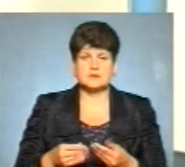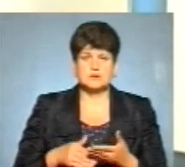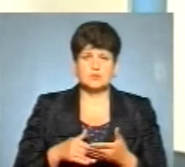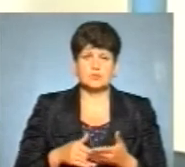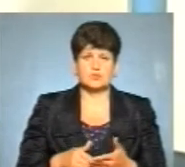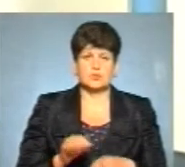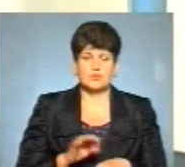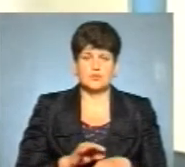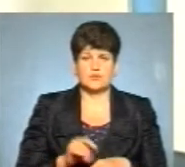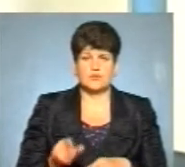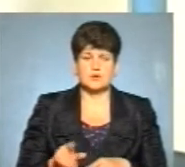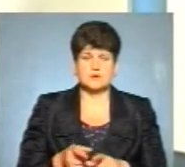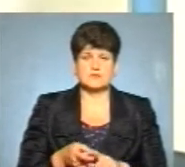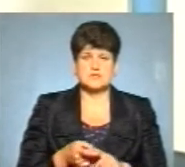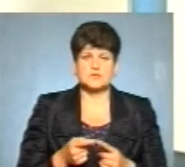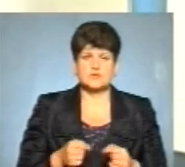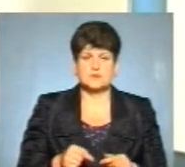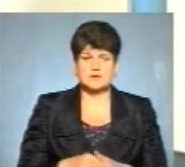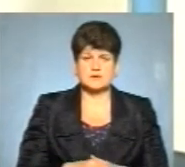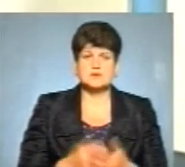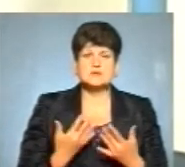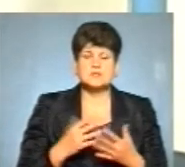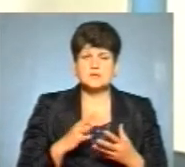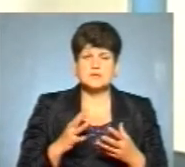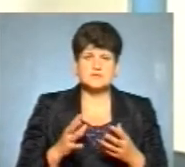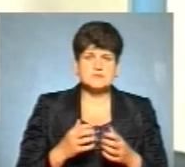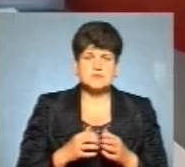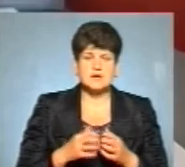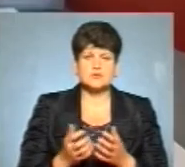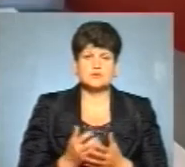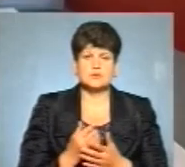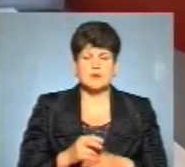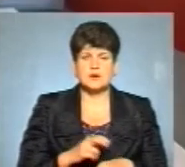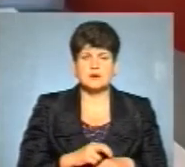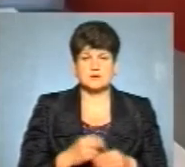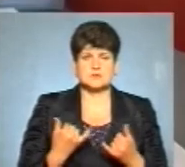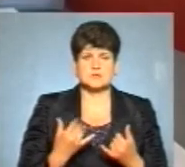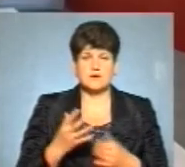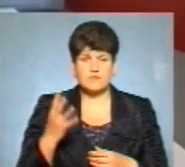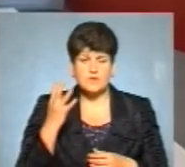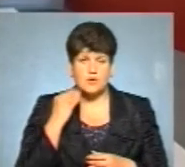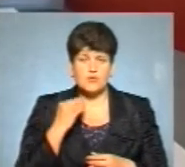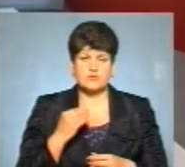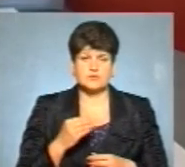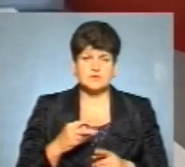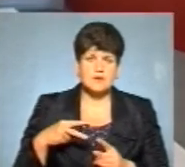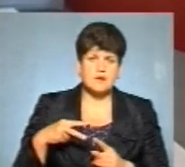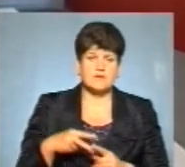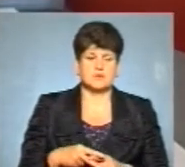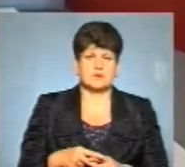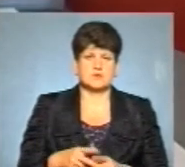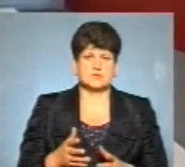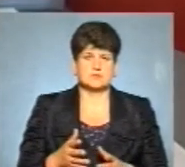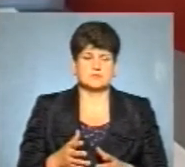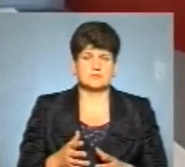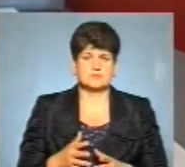допомоги хворим інфекційного відділення. Скільки в середньому заробляє лікар-інфекціоніст зараз, враховуючи інтенсивність, навантаження,